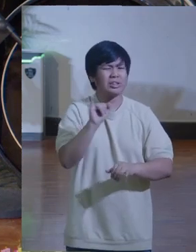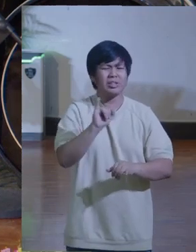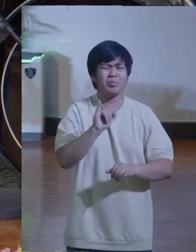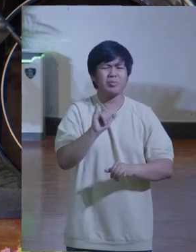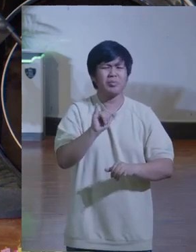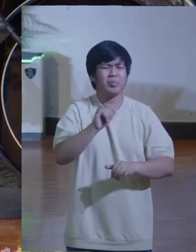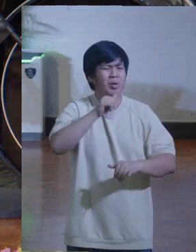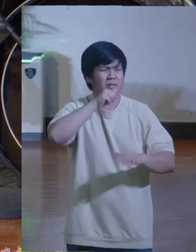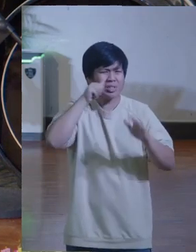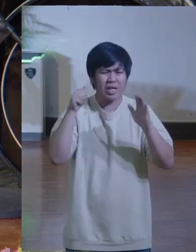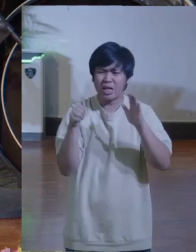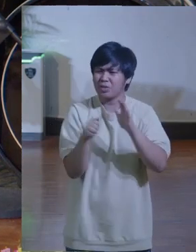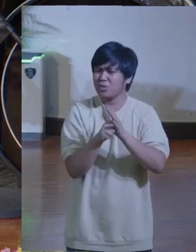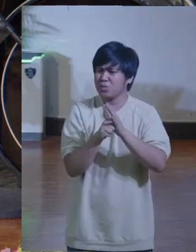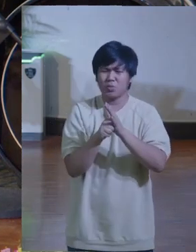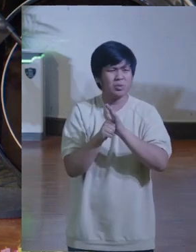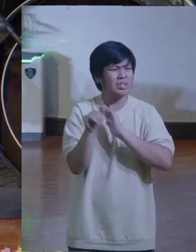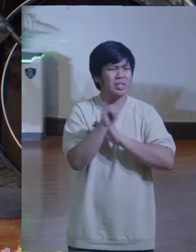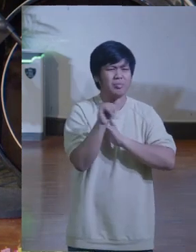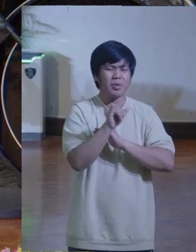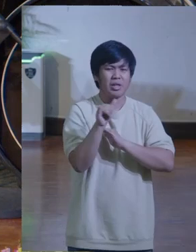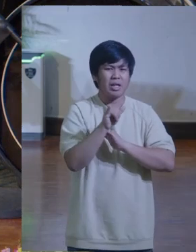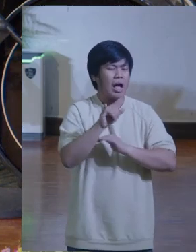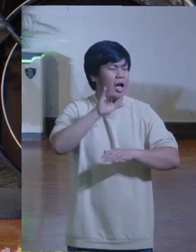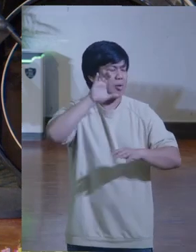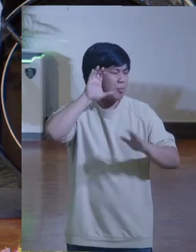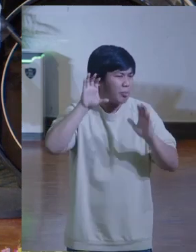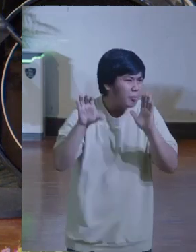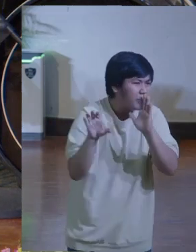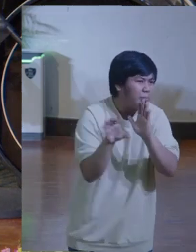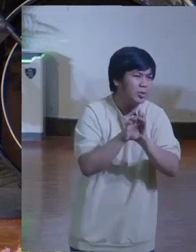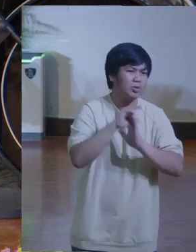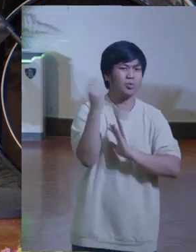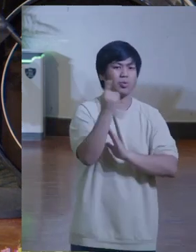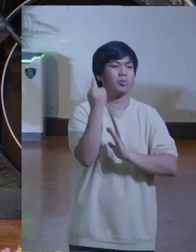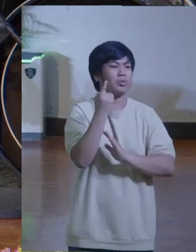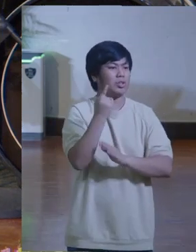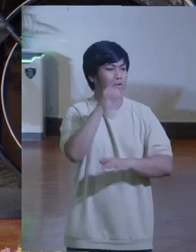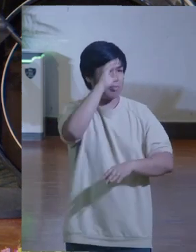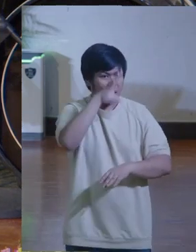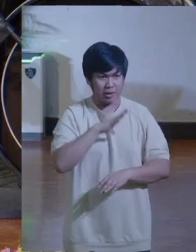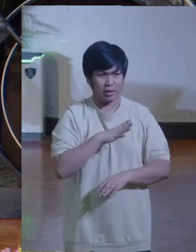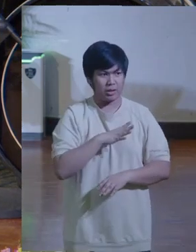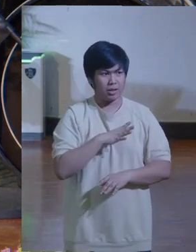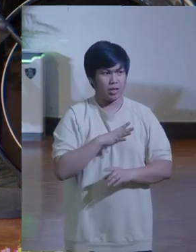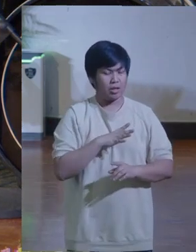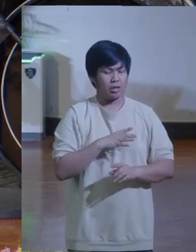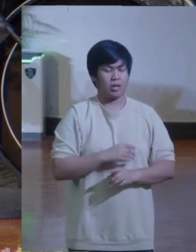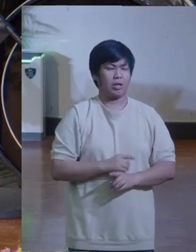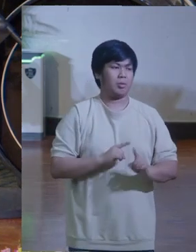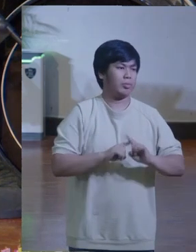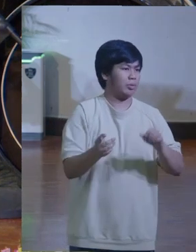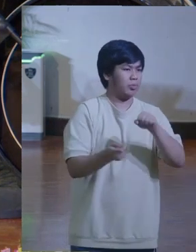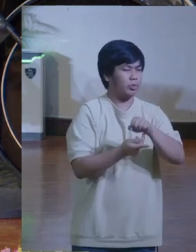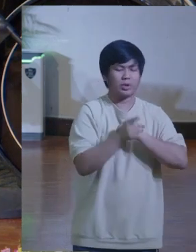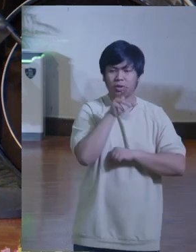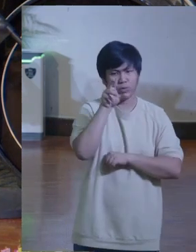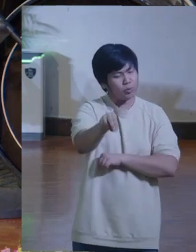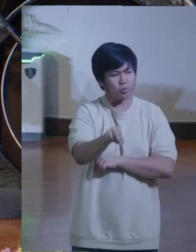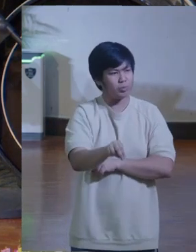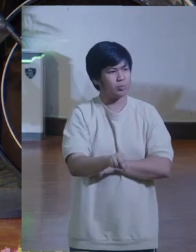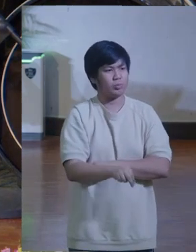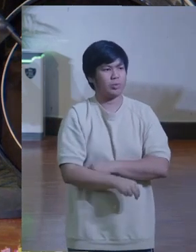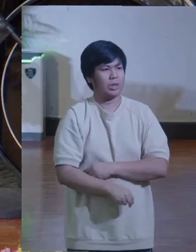Diyos. Yun po ang Colossian heresy. No? Sabi sa Colossians chapter 2 verse 16,